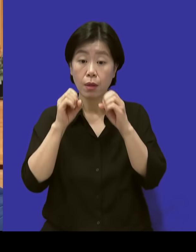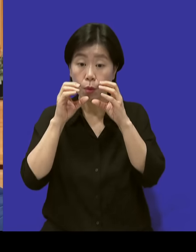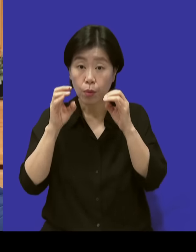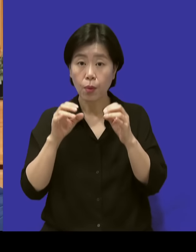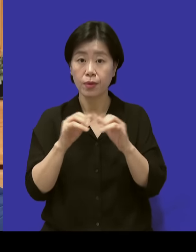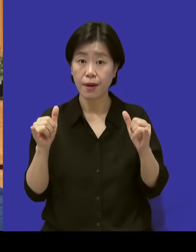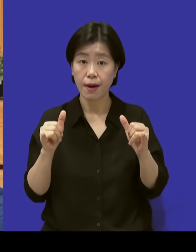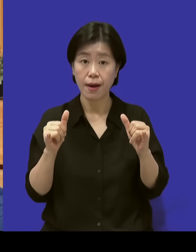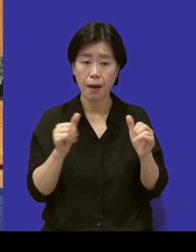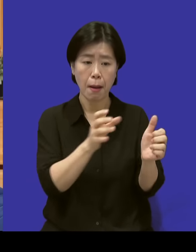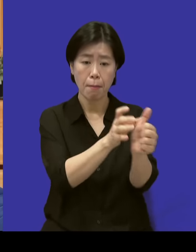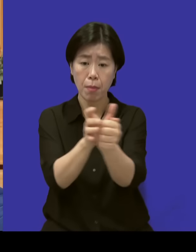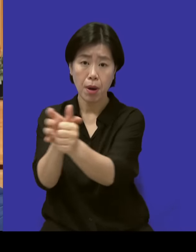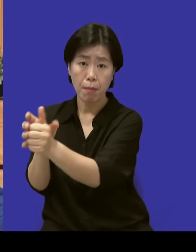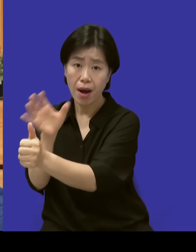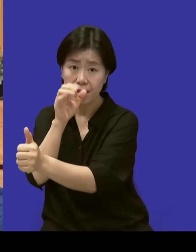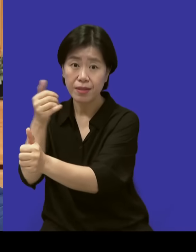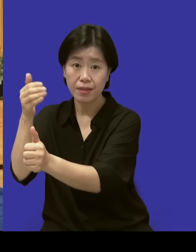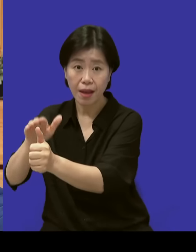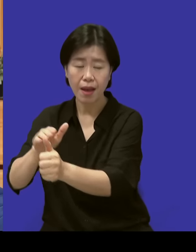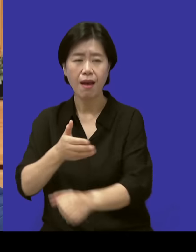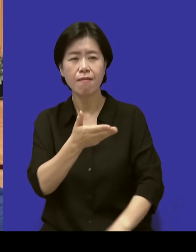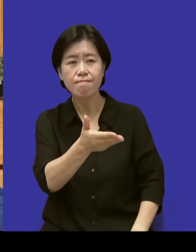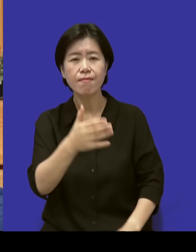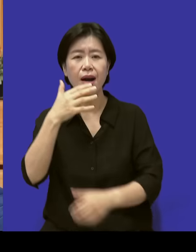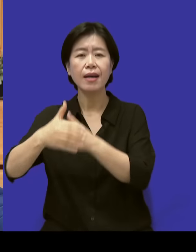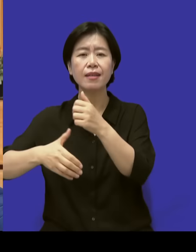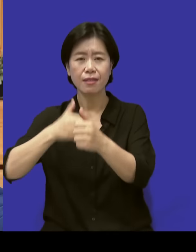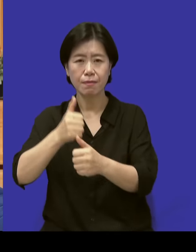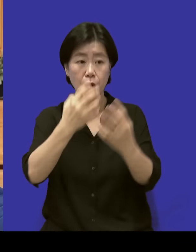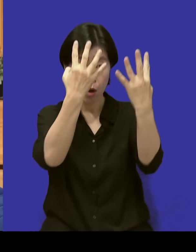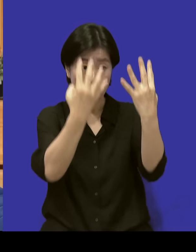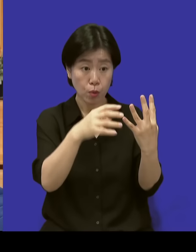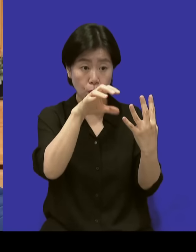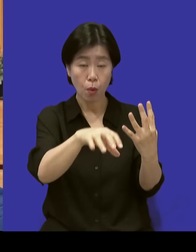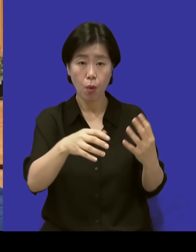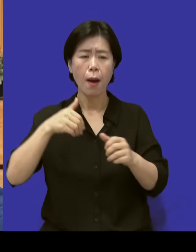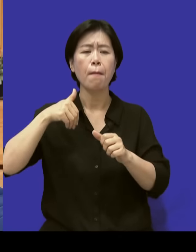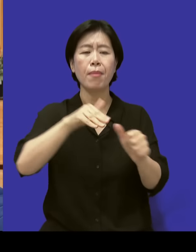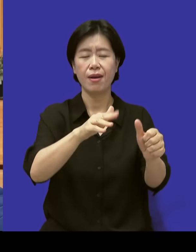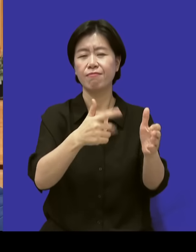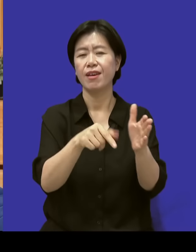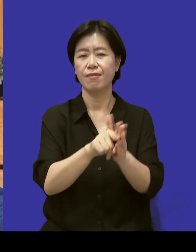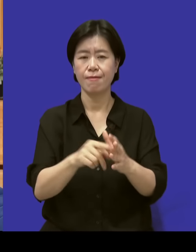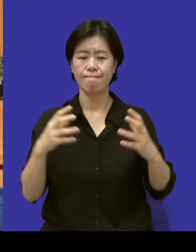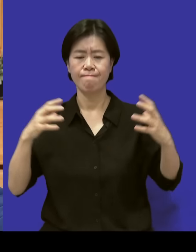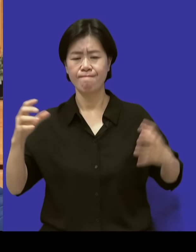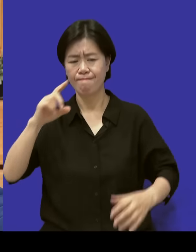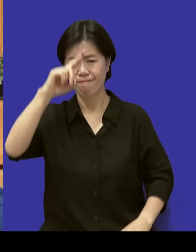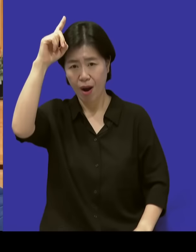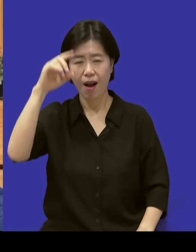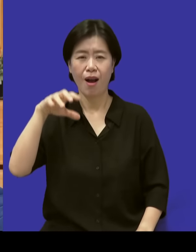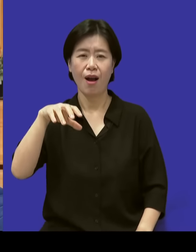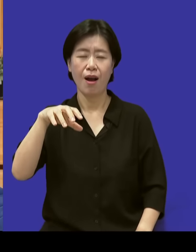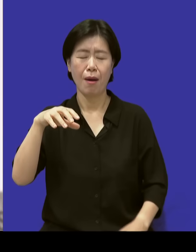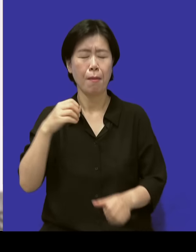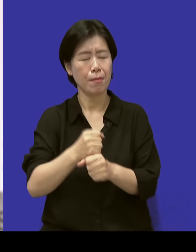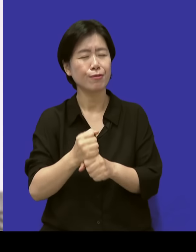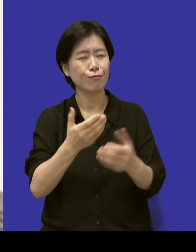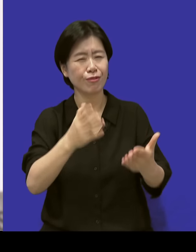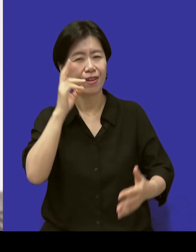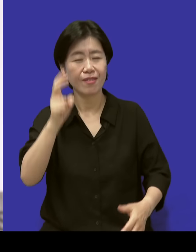않는 교도소로 하나님께서 네. 파송시키기 위해서 네. 큰 체격을 주셔서 네. 제일 사람들이 기피하는 곳에 파송을